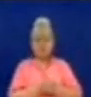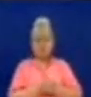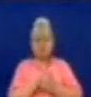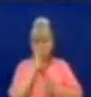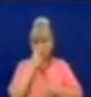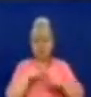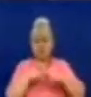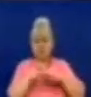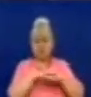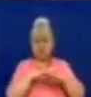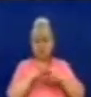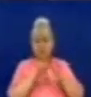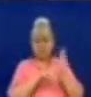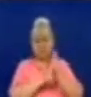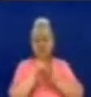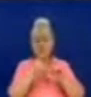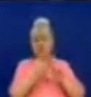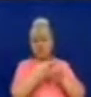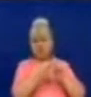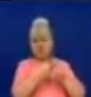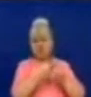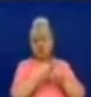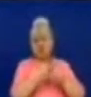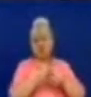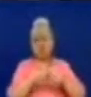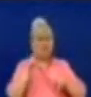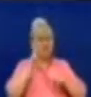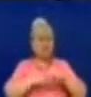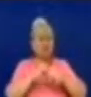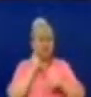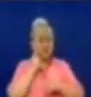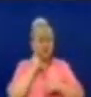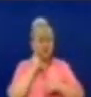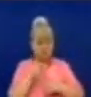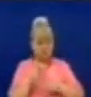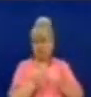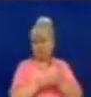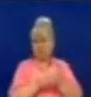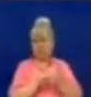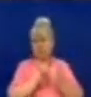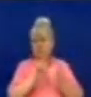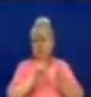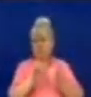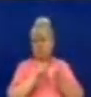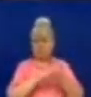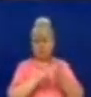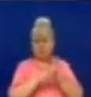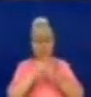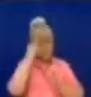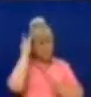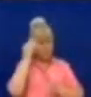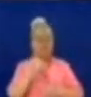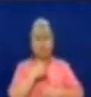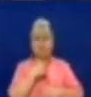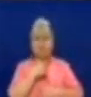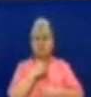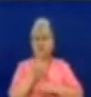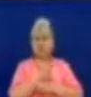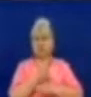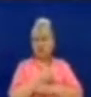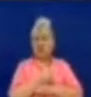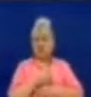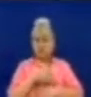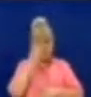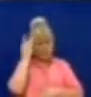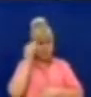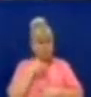bazuar vlerësimin pozitiv në profitin që realizojnë bankat. Unë mendoj që ky nuk duhet të ishte problemi edhe preokupimi ynë si shtet. Preokupimi ynë